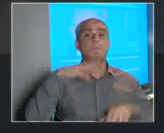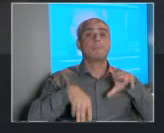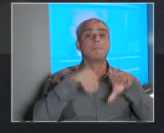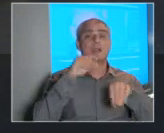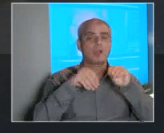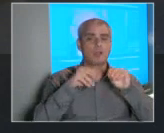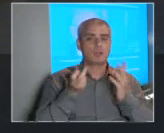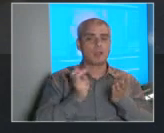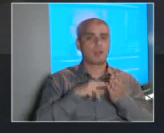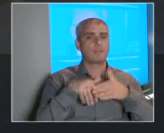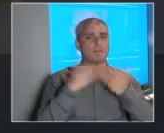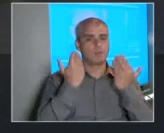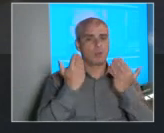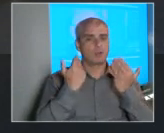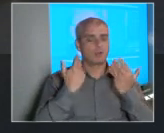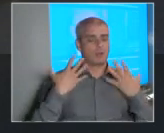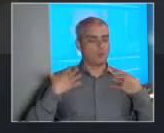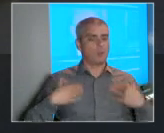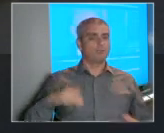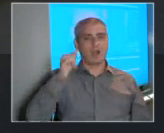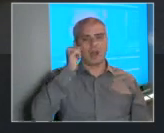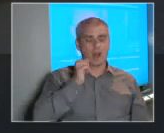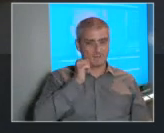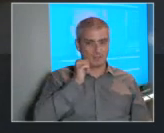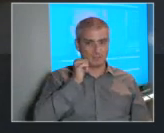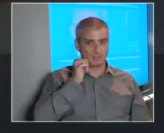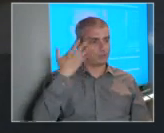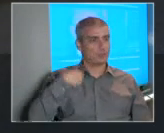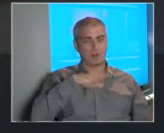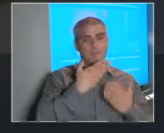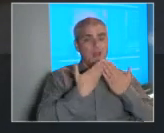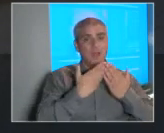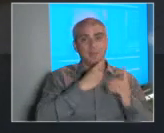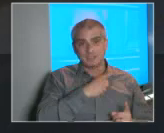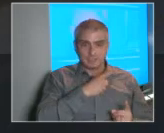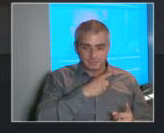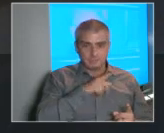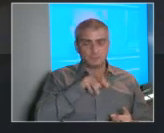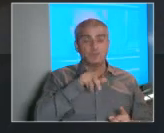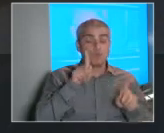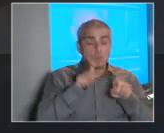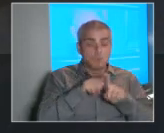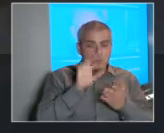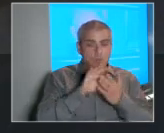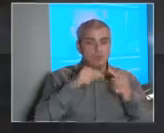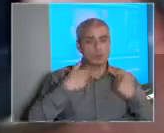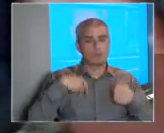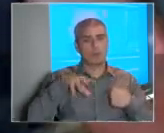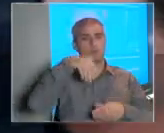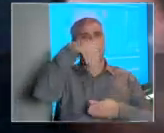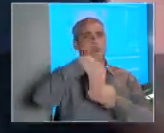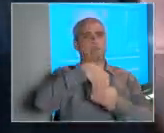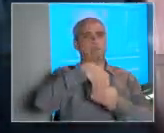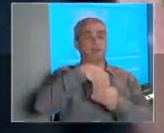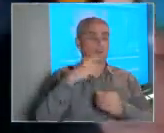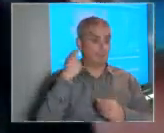הבחירות קמים בבוקר, לובשים את החולצה הלבנה, שאיתה היינו הולכים לבית הכנסת, ובאותו יום אנחנו הולכים להצביע. אם